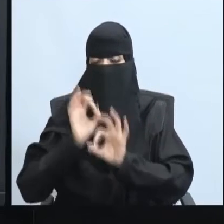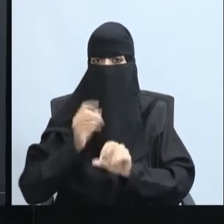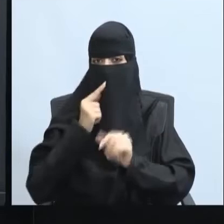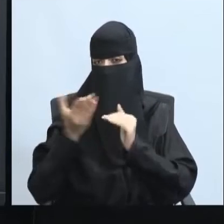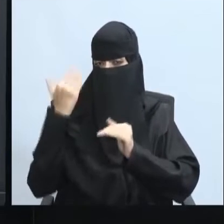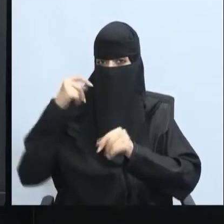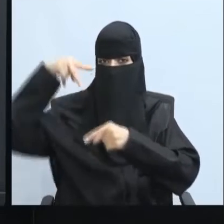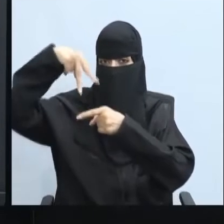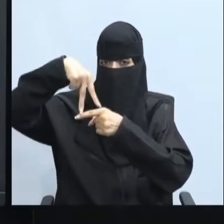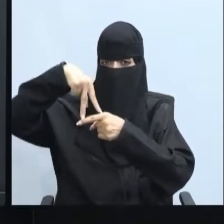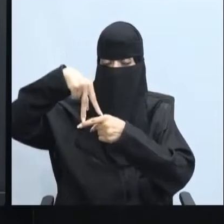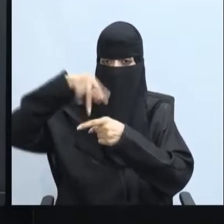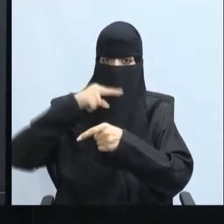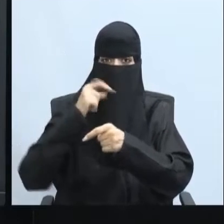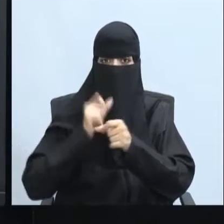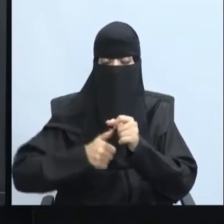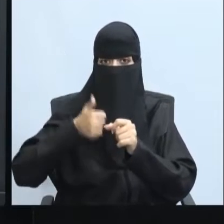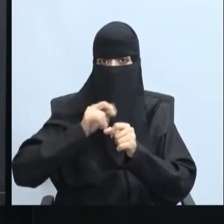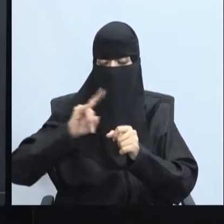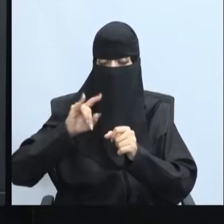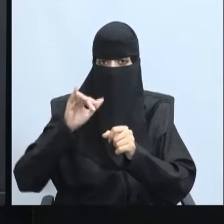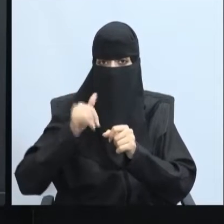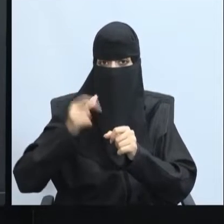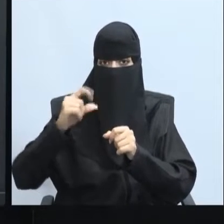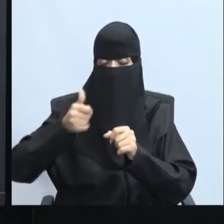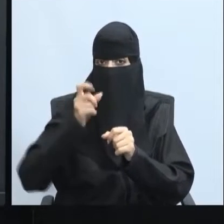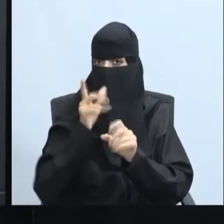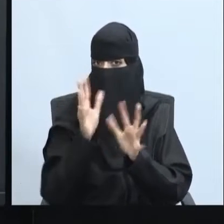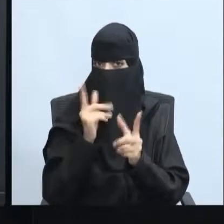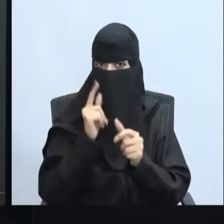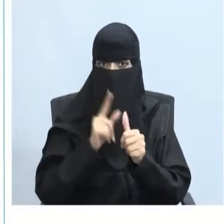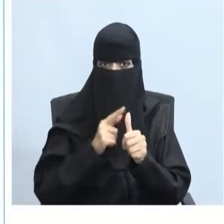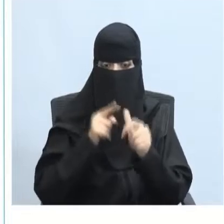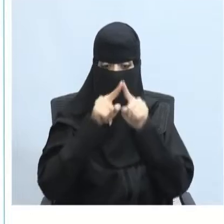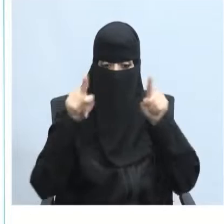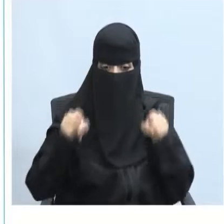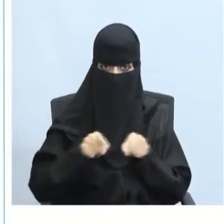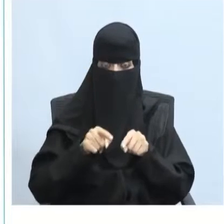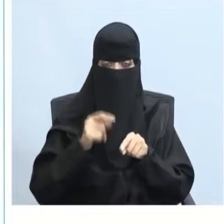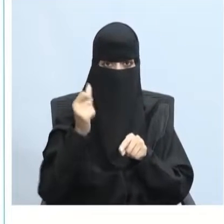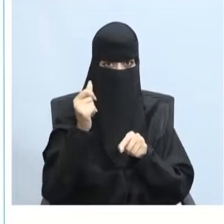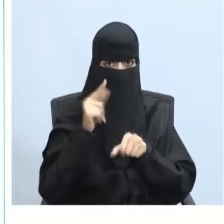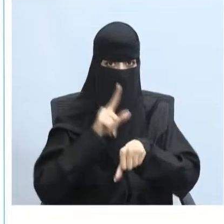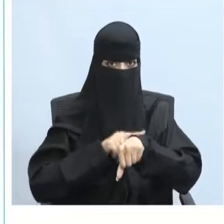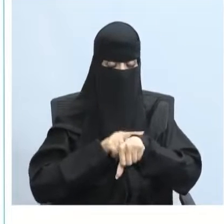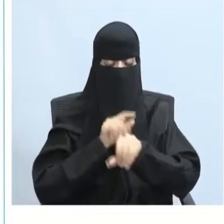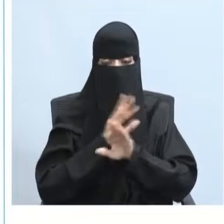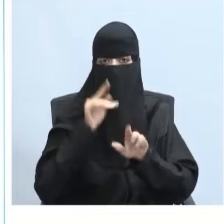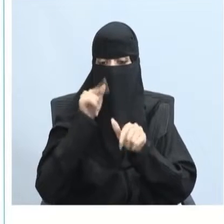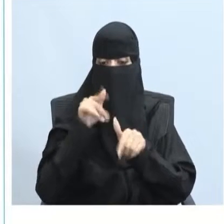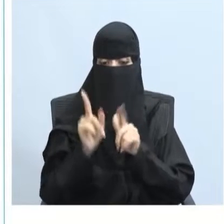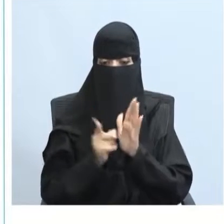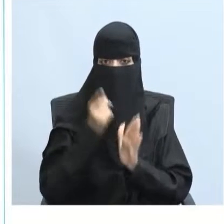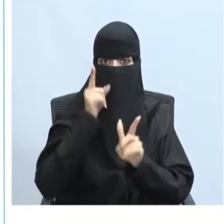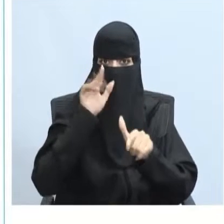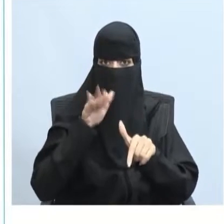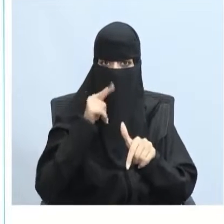مثلاث الاداره يتكون من النطاق والزمن والتكلفه اذا اداره النطاقات